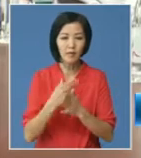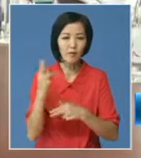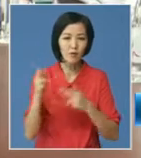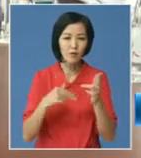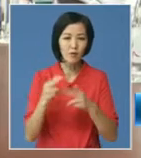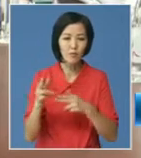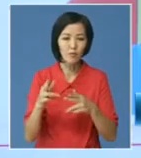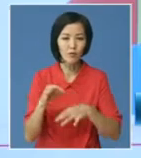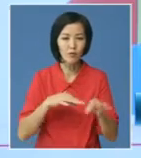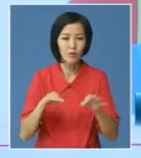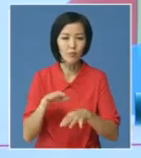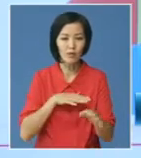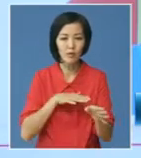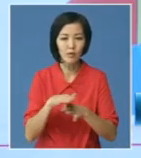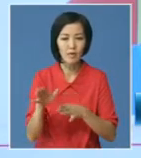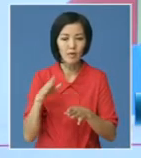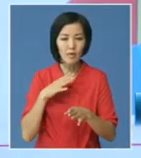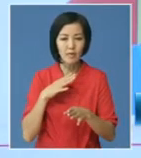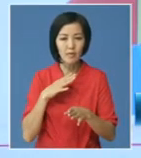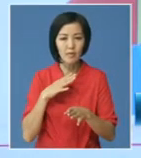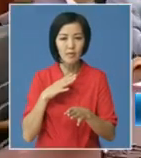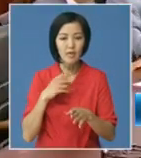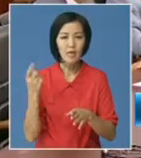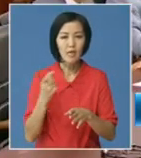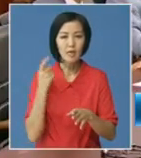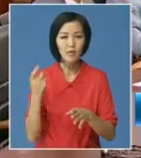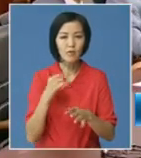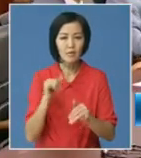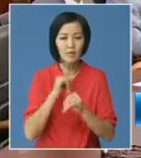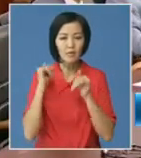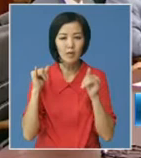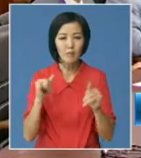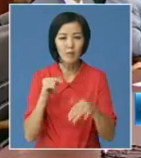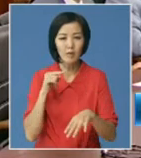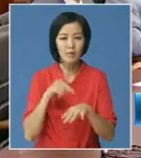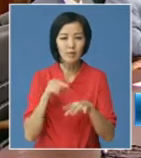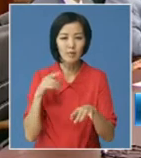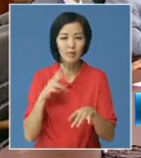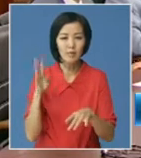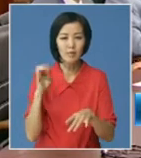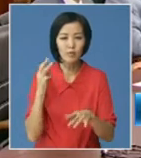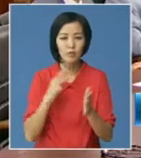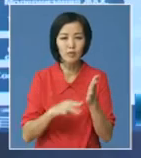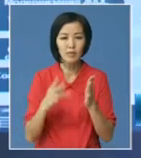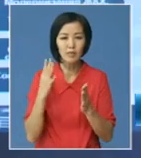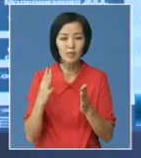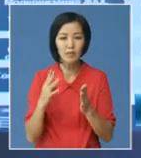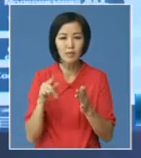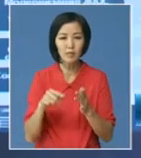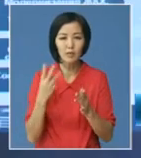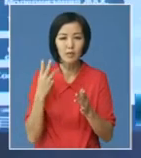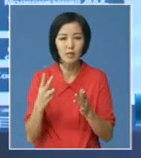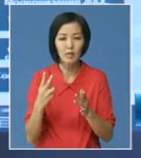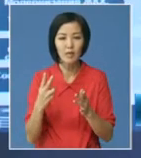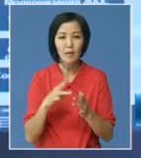жүзеге асты. Экономиканың дамуына серпін берер жұмыстар атқарылды. Биыл нұрлы жолға 484 миллиард 2 миллион теңге бөлінген.